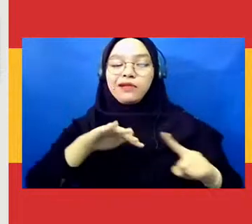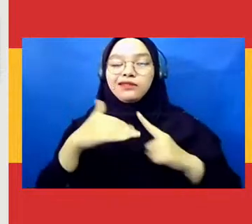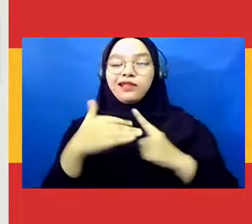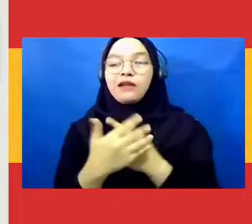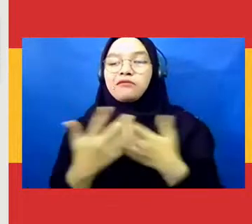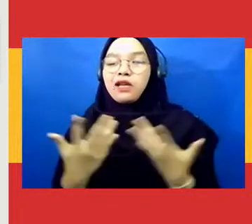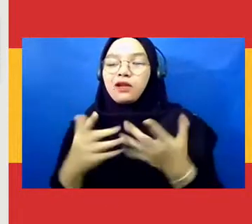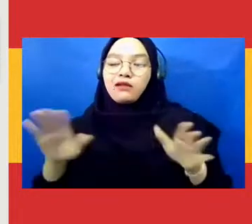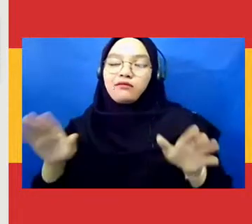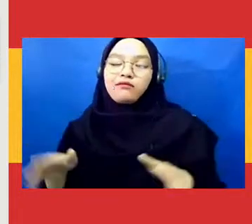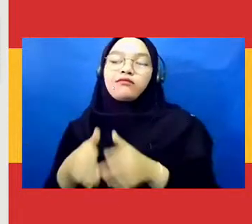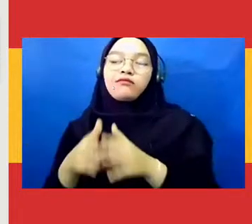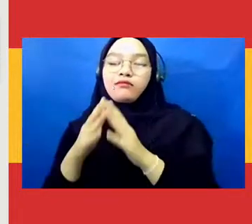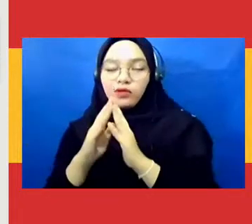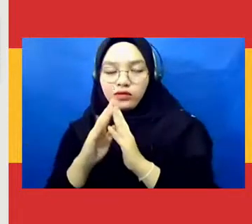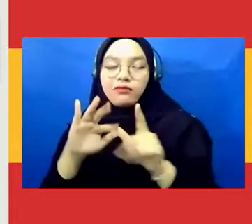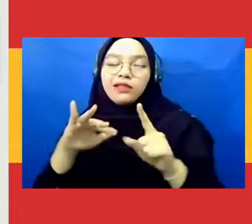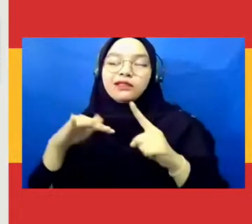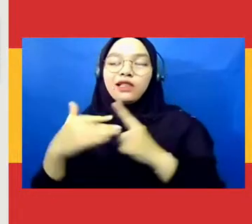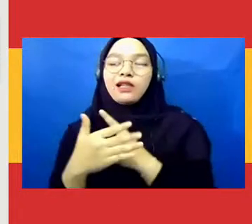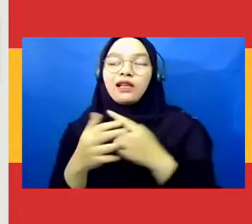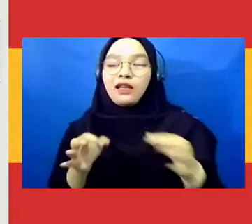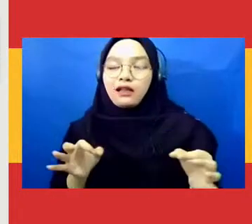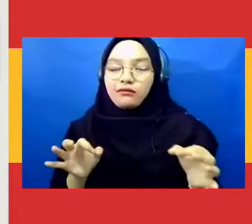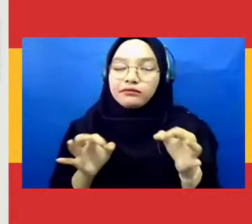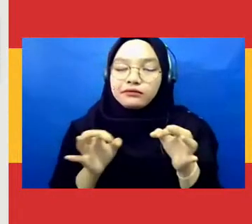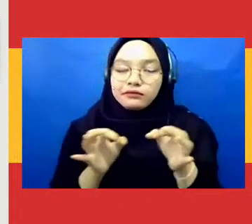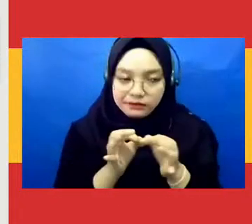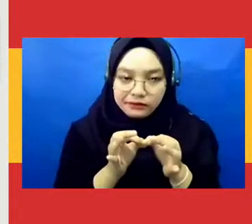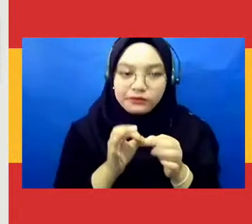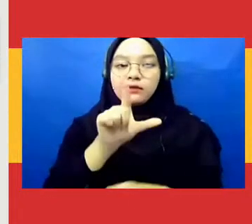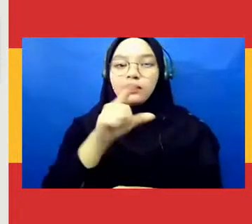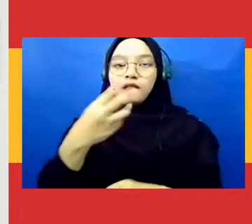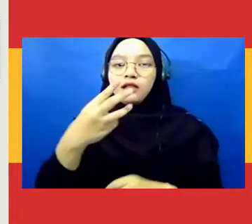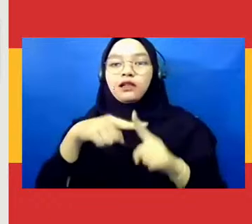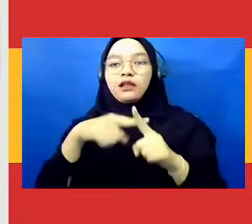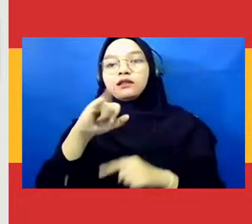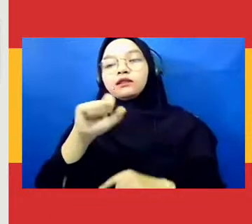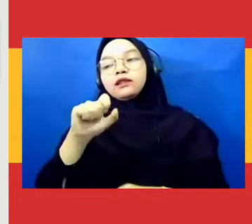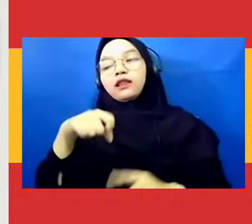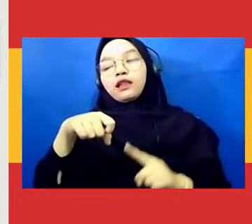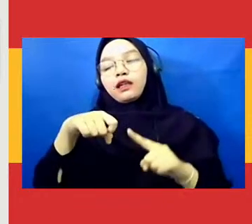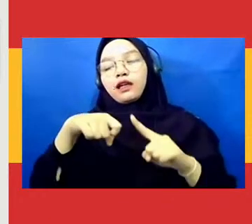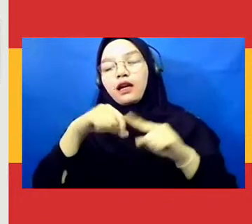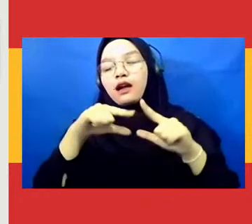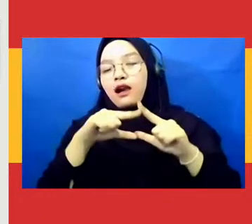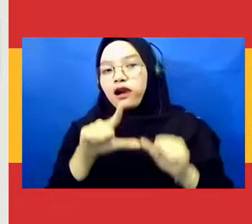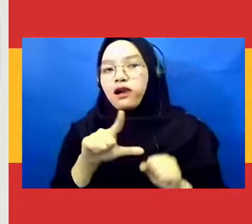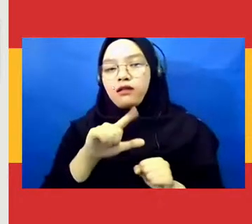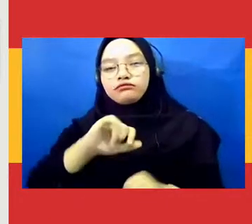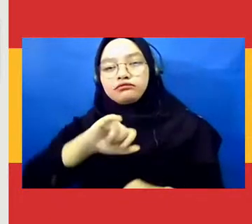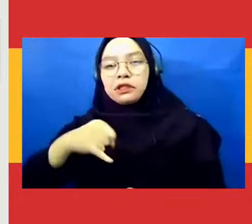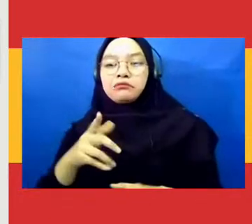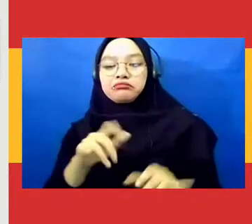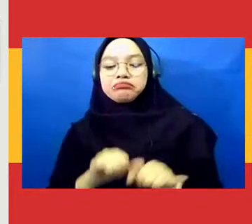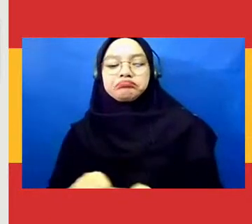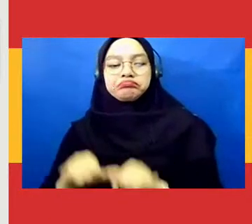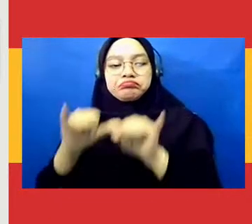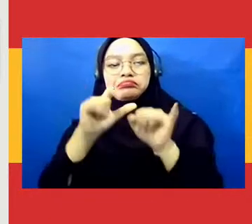pendekatan continuum of care. Jadi lifecycle, ya, sehingga bersama-sama